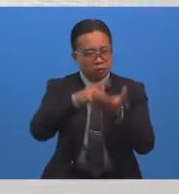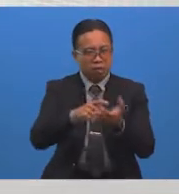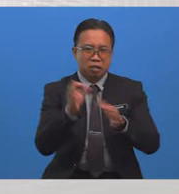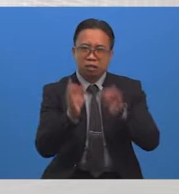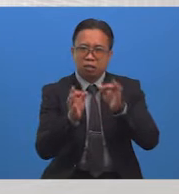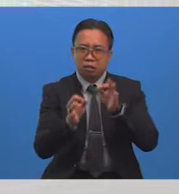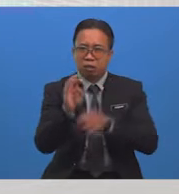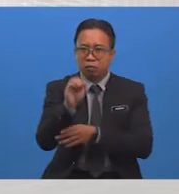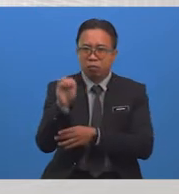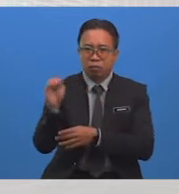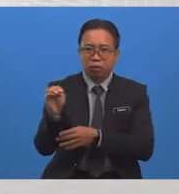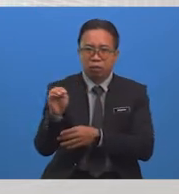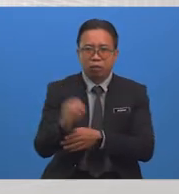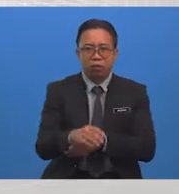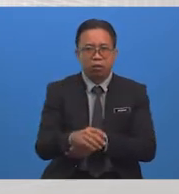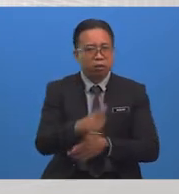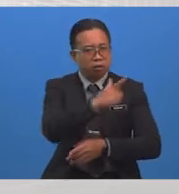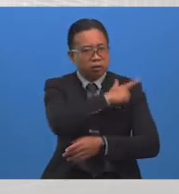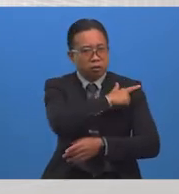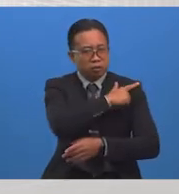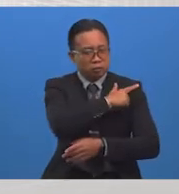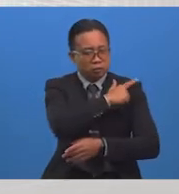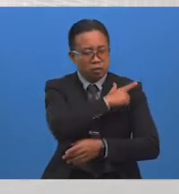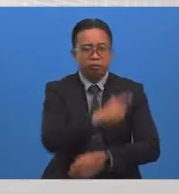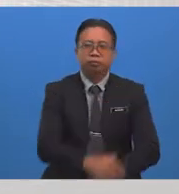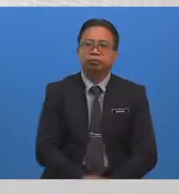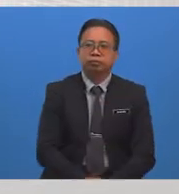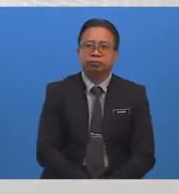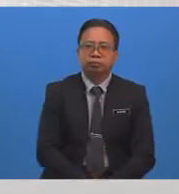murid-murid tersebut bersikap malas